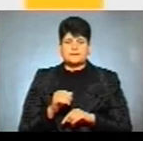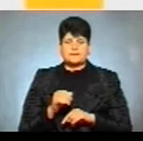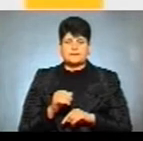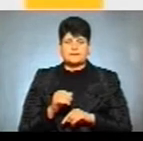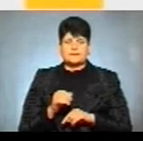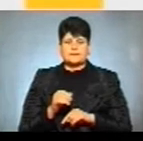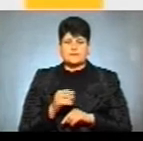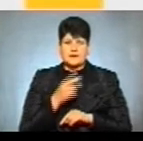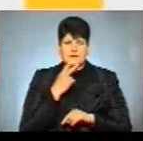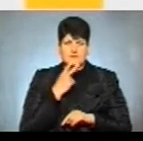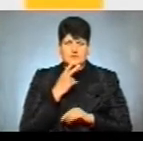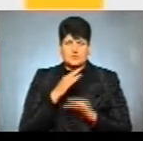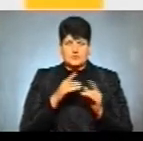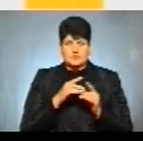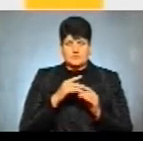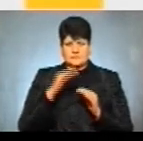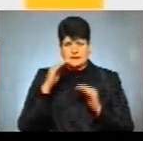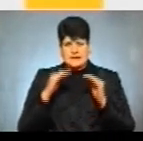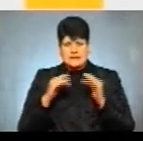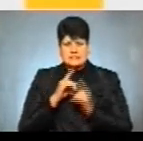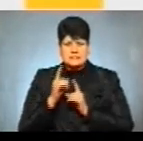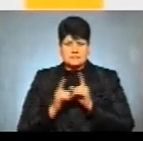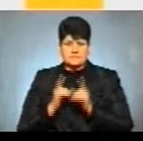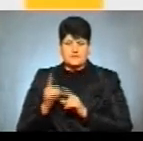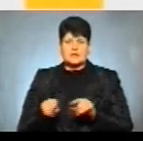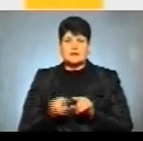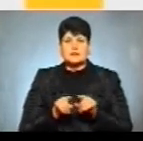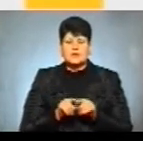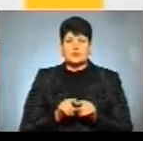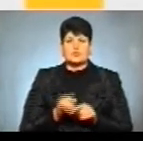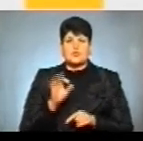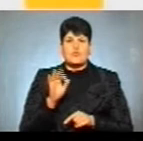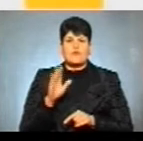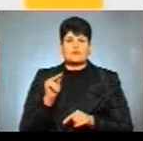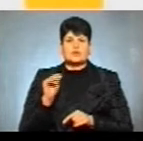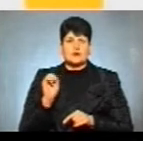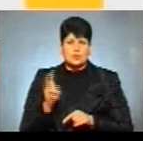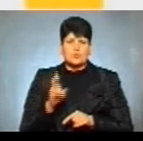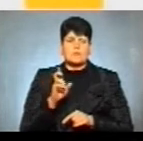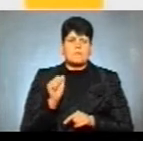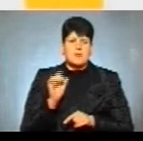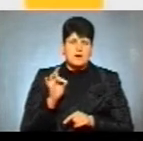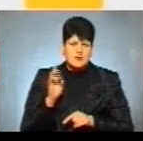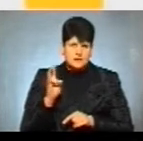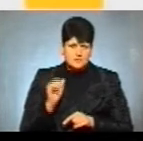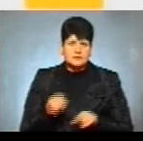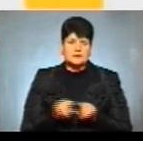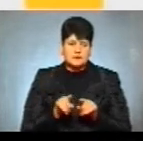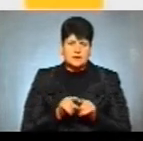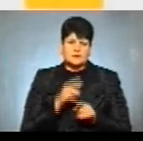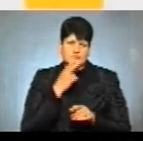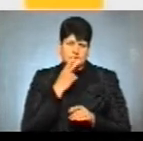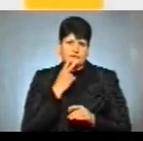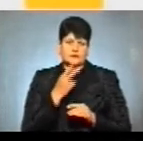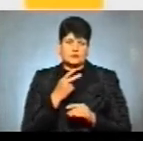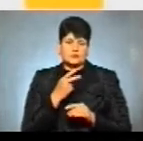Ось видно динаміку змін. І також так само і в Овчарука, і в Барни простежується динаміка з року в